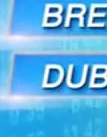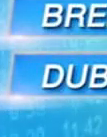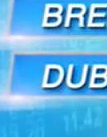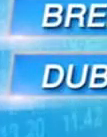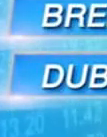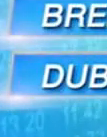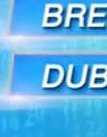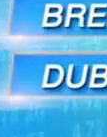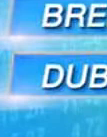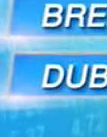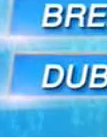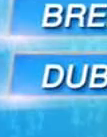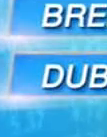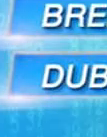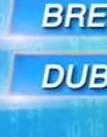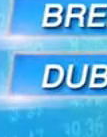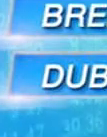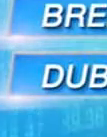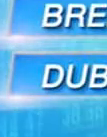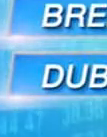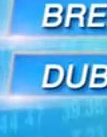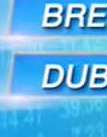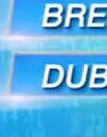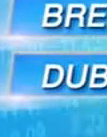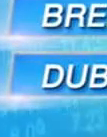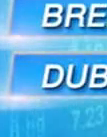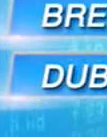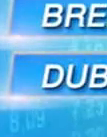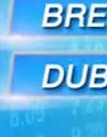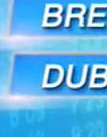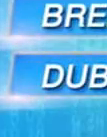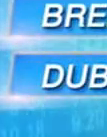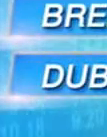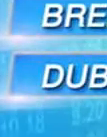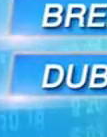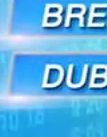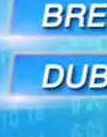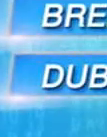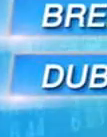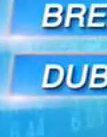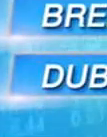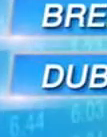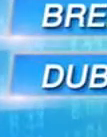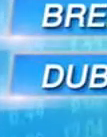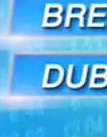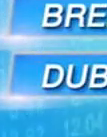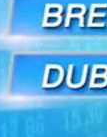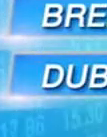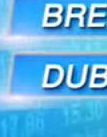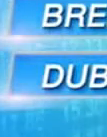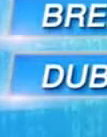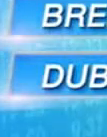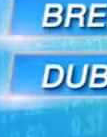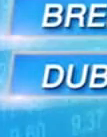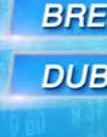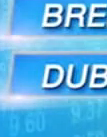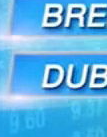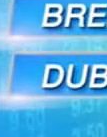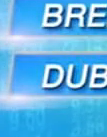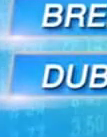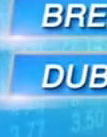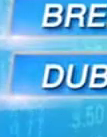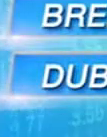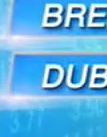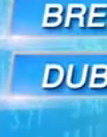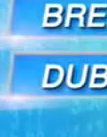เหรียญ48เซนต์ต่อบาร์เรลหลังได้รับแรงหนุนจากความต้องการซื้อเพื่อปิดสัญญาซื้อขายล่วงหน้าขณะที่เบรนท์เพิ่